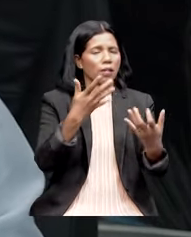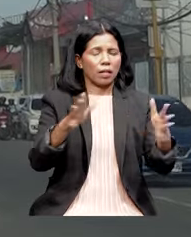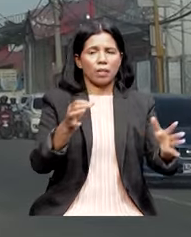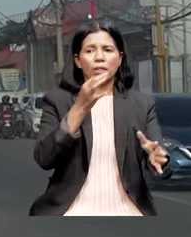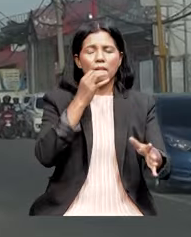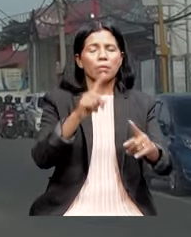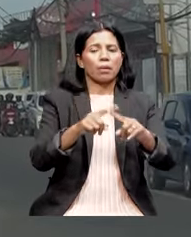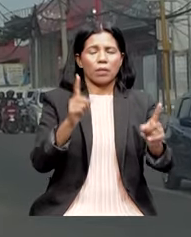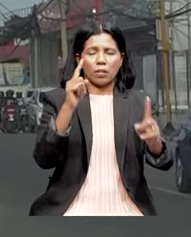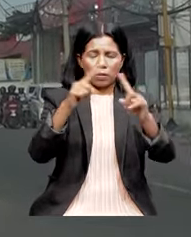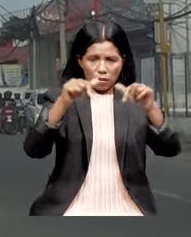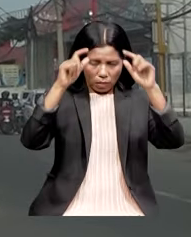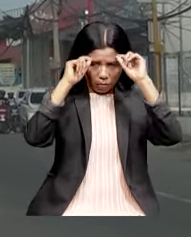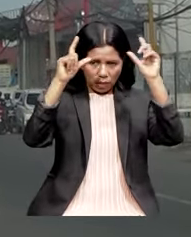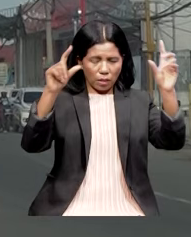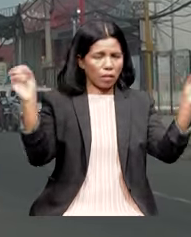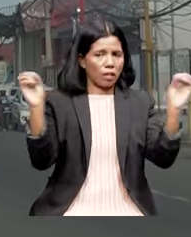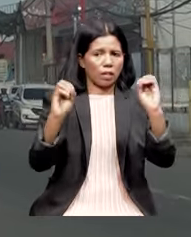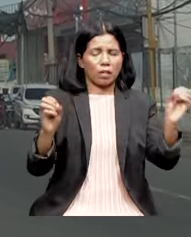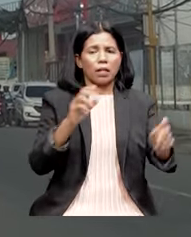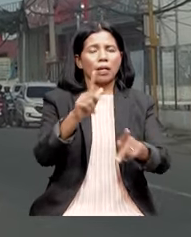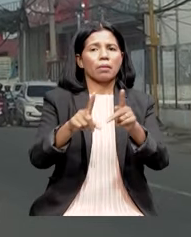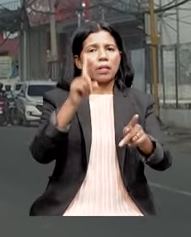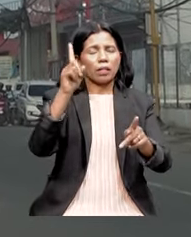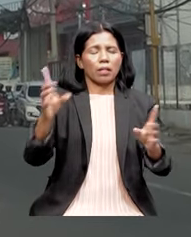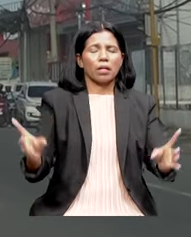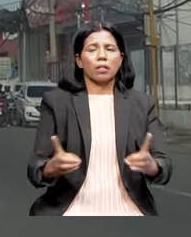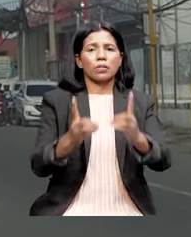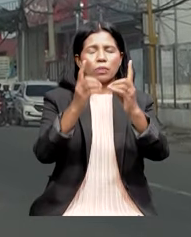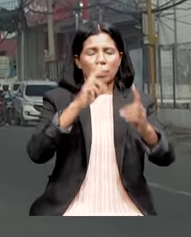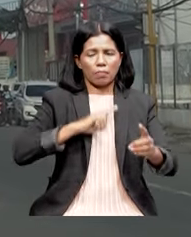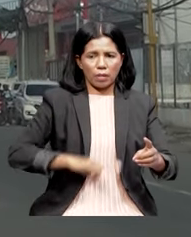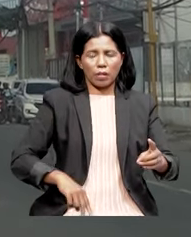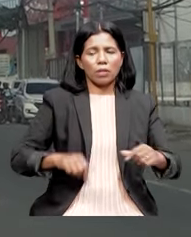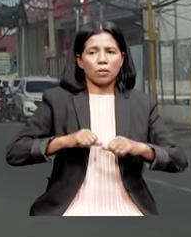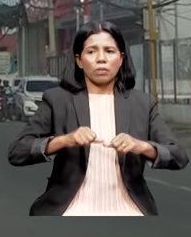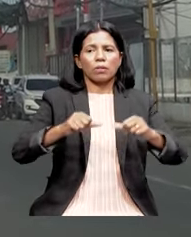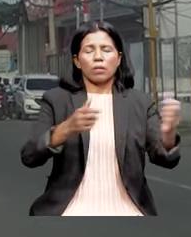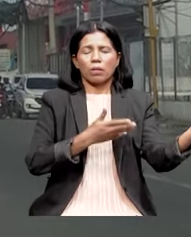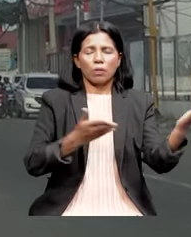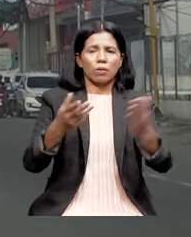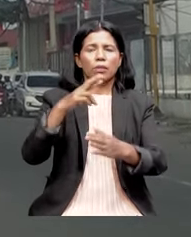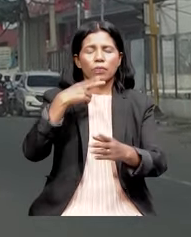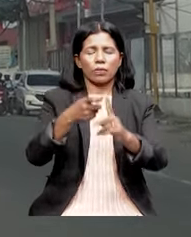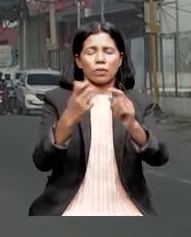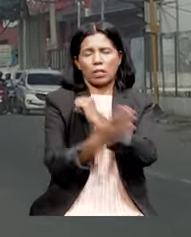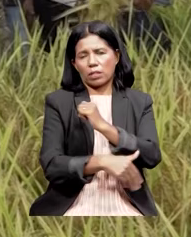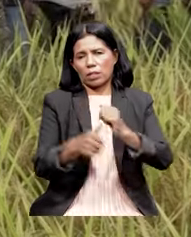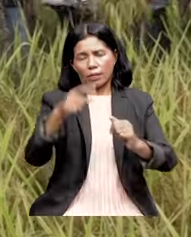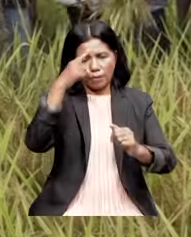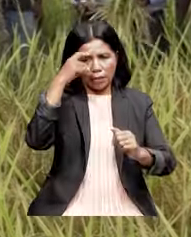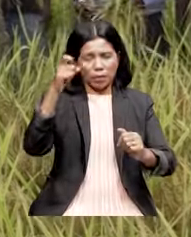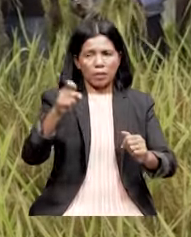mai be realidad iha Timor Leste la iha sociedade ida mak enfrenta hamlaha maski continua importa fos husi raileur tambah ne